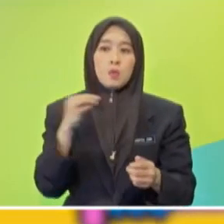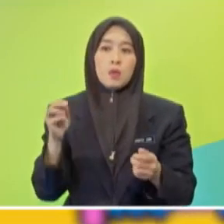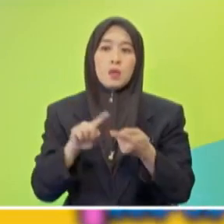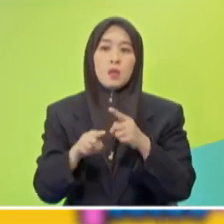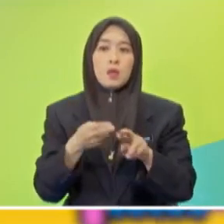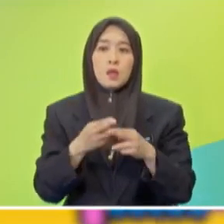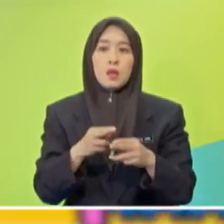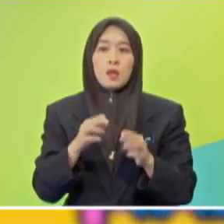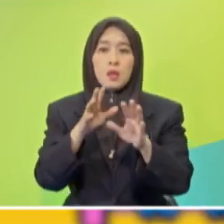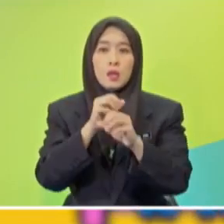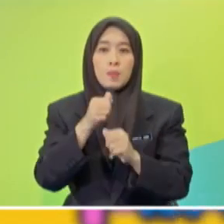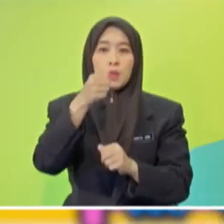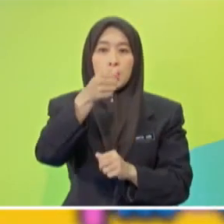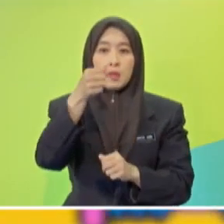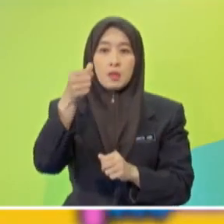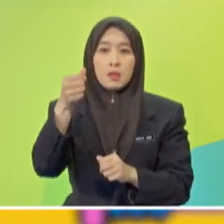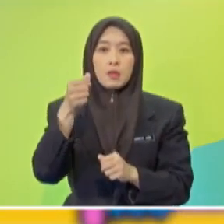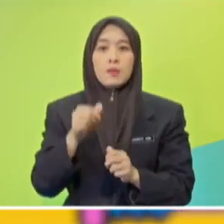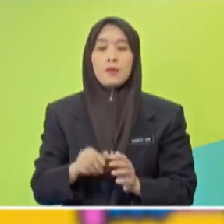oke terus